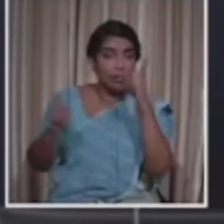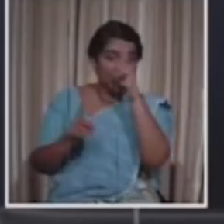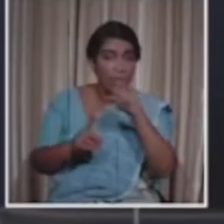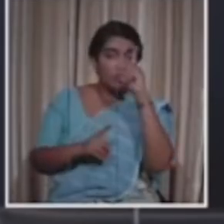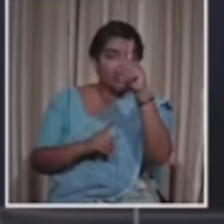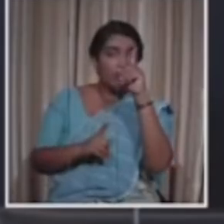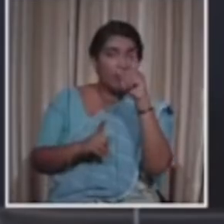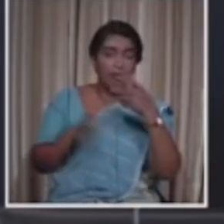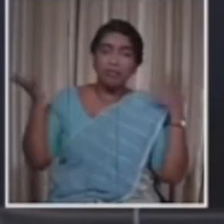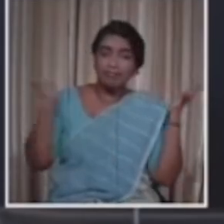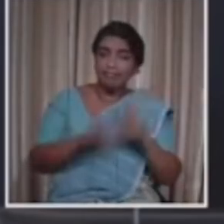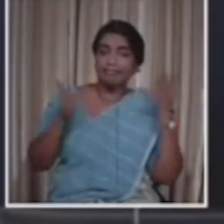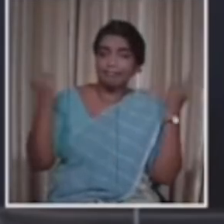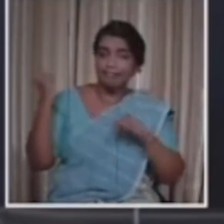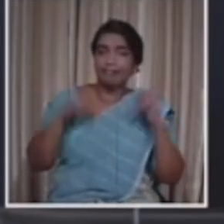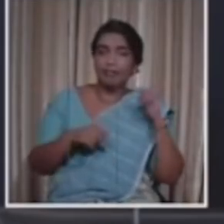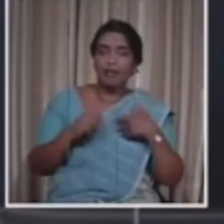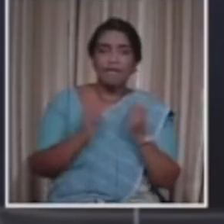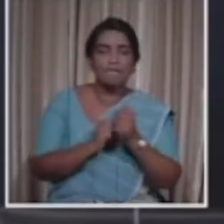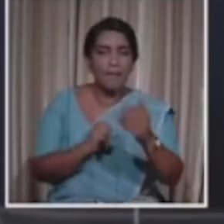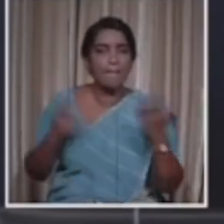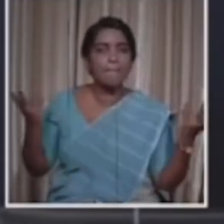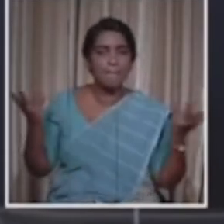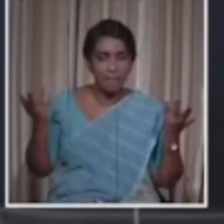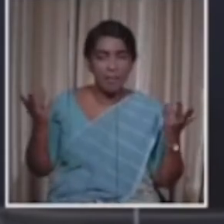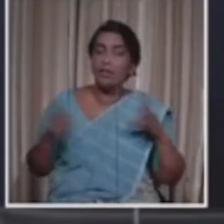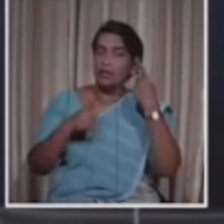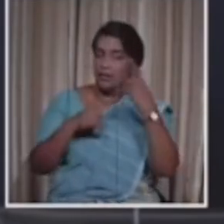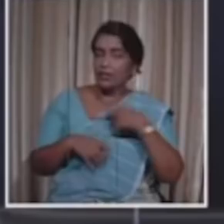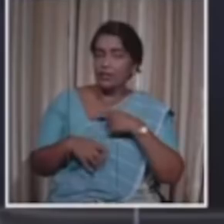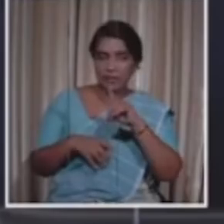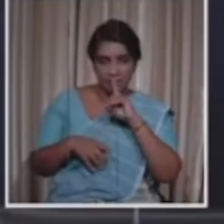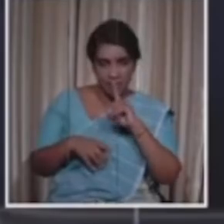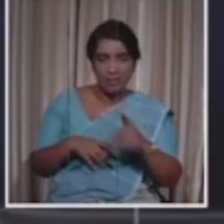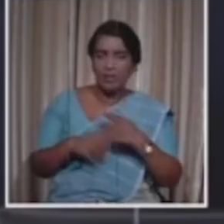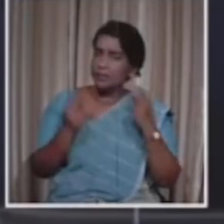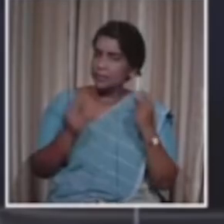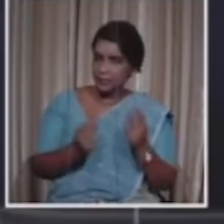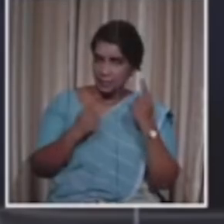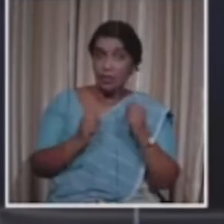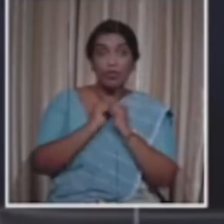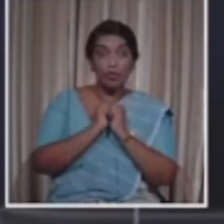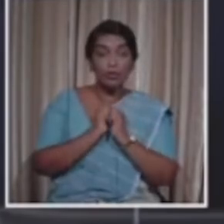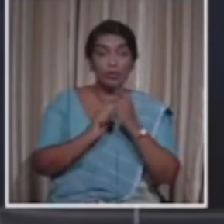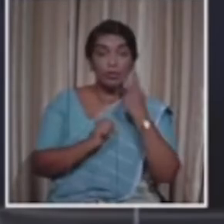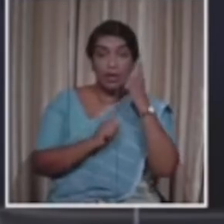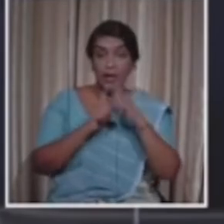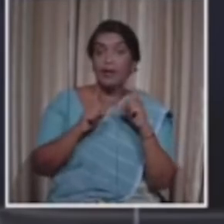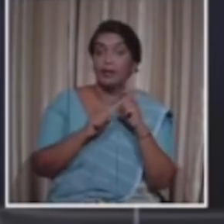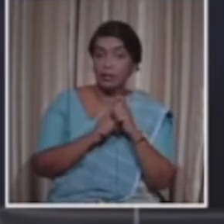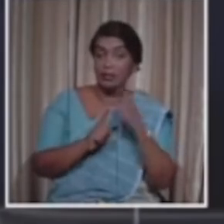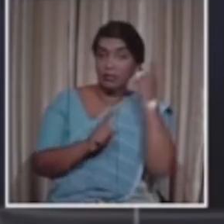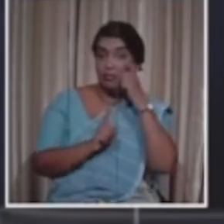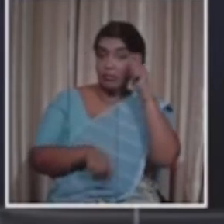එකමාරක් තිස්සේ මේක රැස් වෙනවා අපිට කරගන්න බැරි වුණා ඒ නිසා මම කියනවා වහාම වෘත්ති අධ්‍යාපනික හා